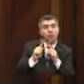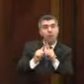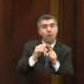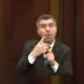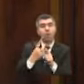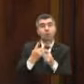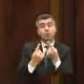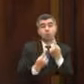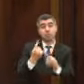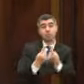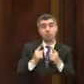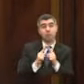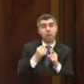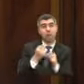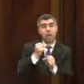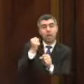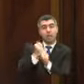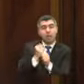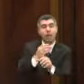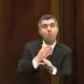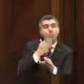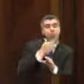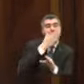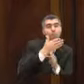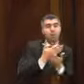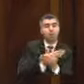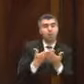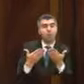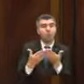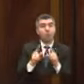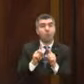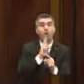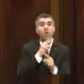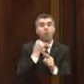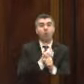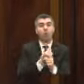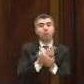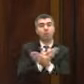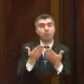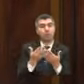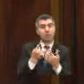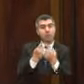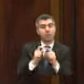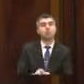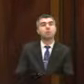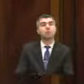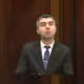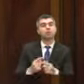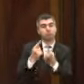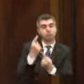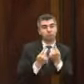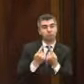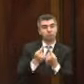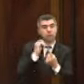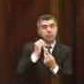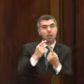والأصناف ديال هذه المهن والمهن المستقبل. فإذا بالحكومة ذهبت إلى جزء معين هو أساسي